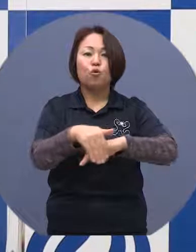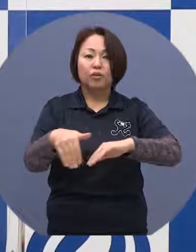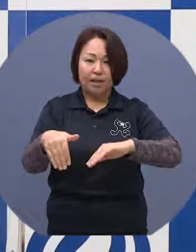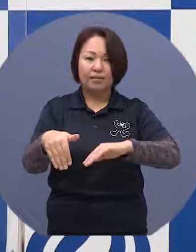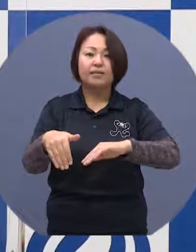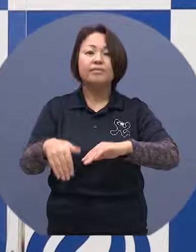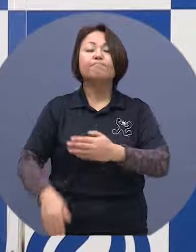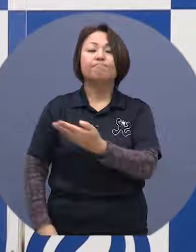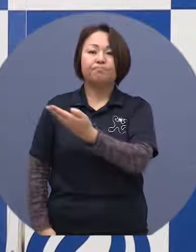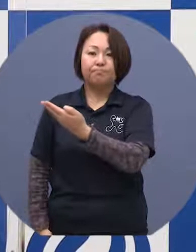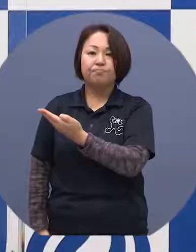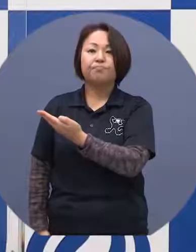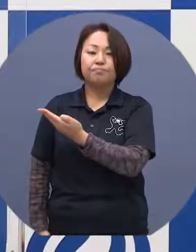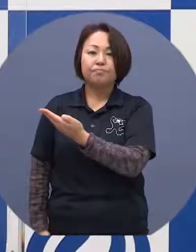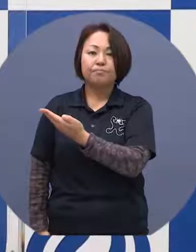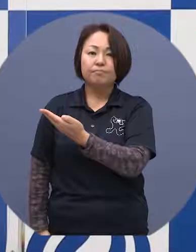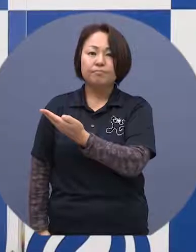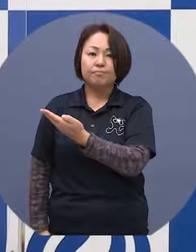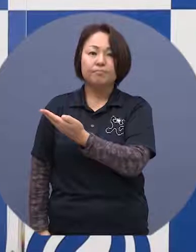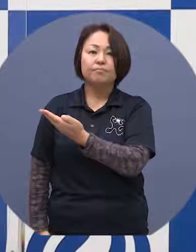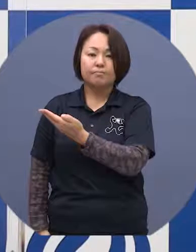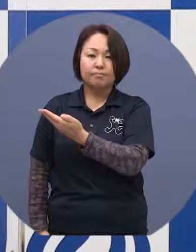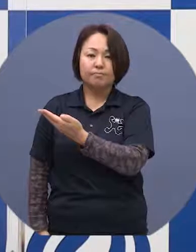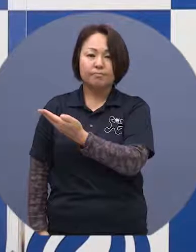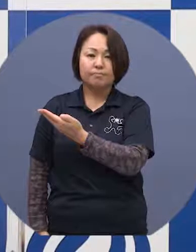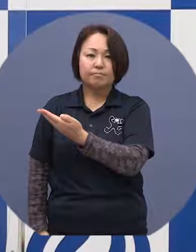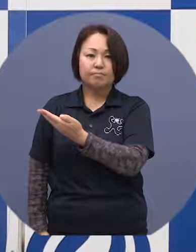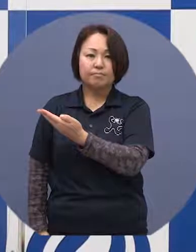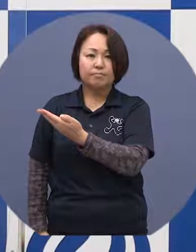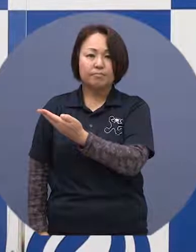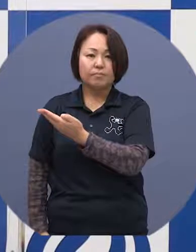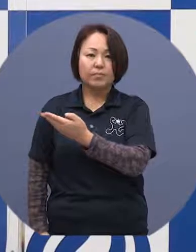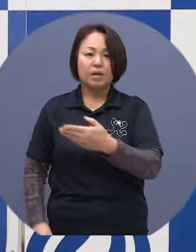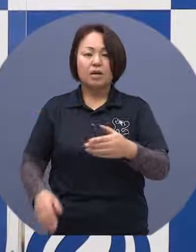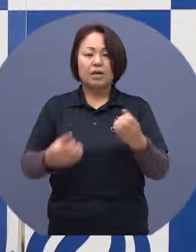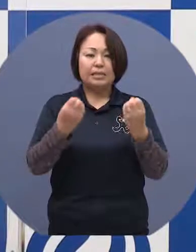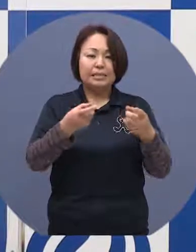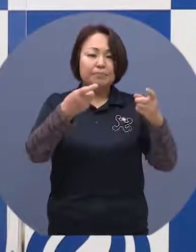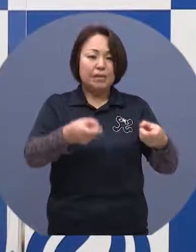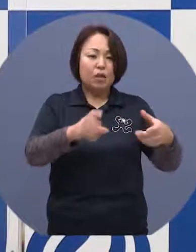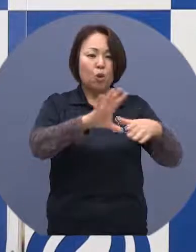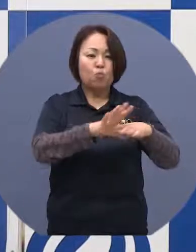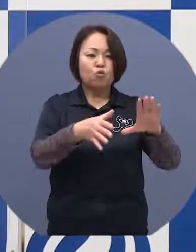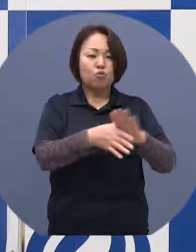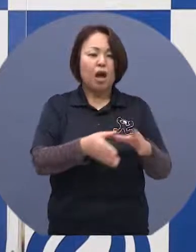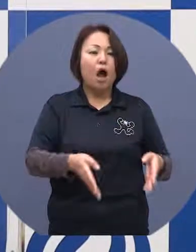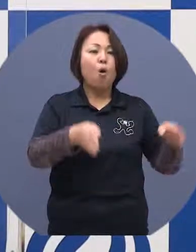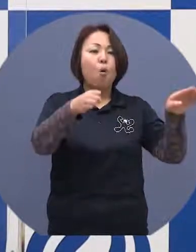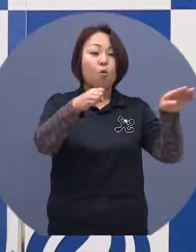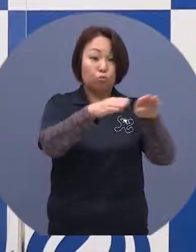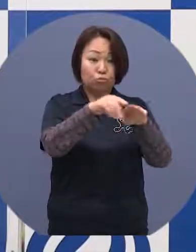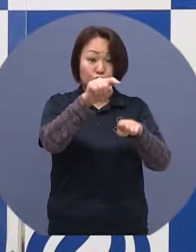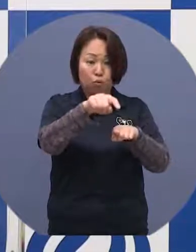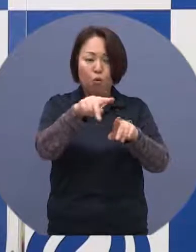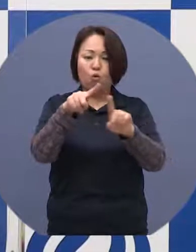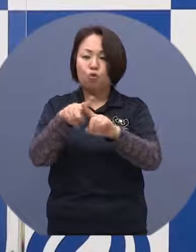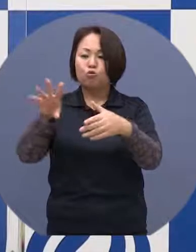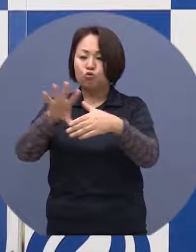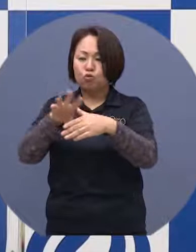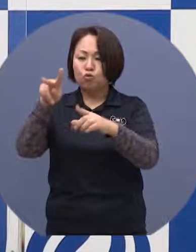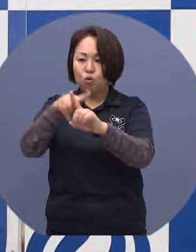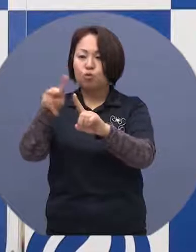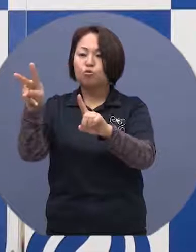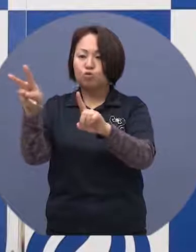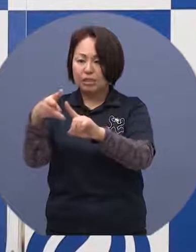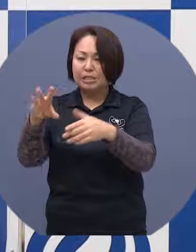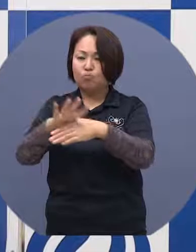につきましてはしない高周波文化ホールと挨拶小杉文化センターらぽーるの2会場で開催を予定し